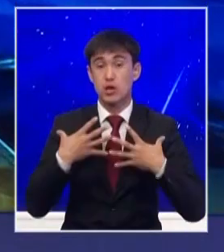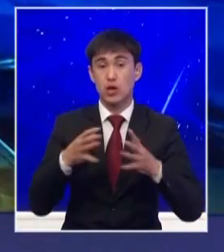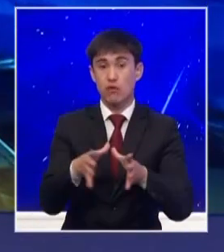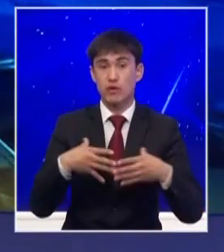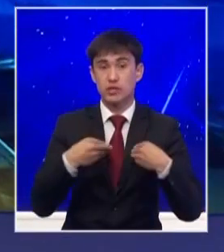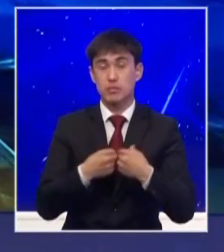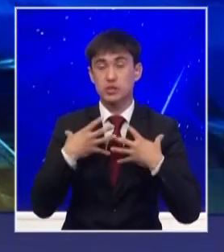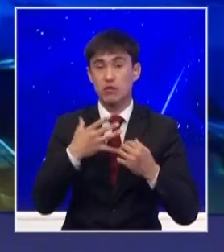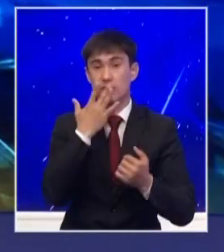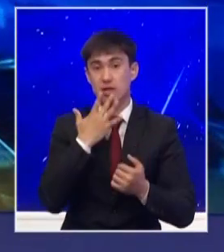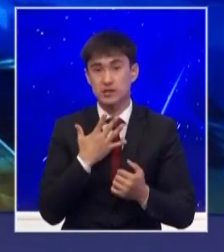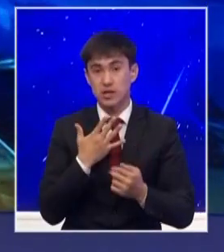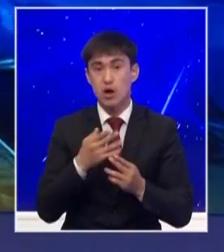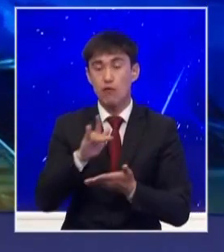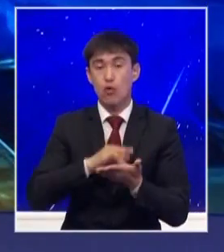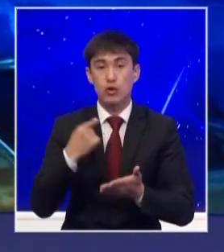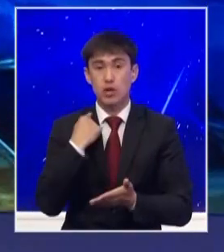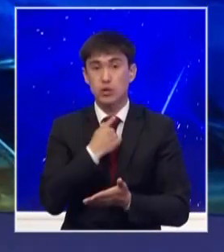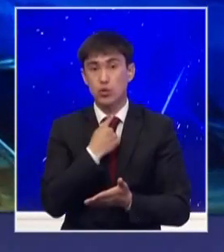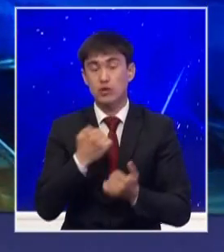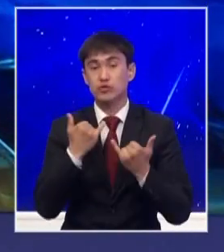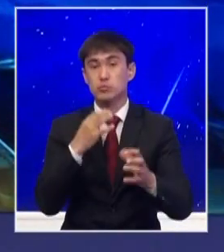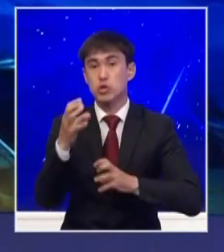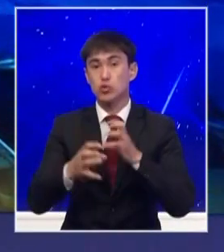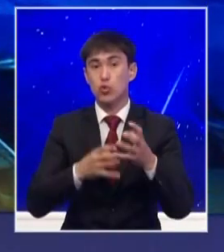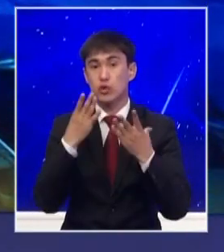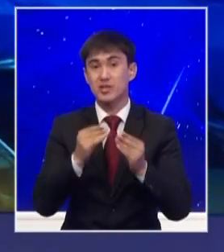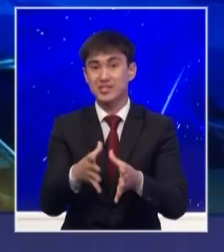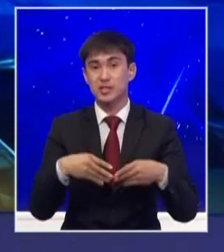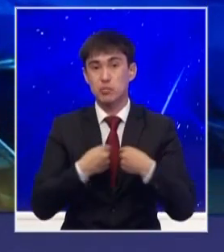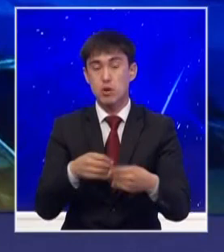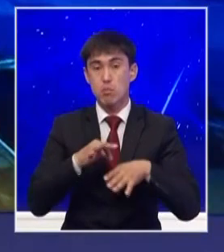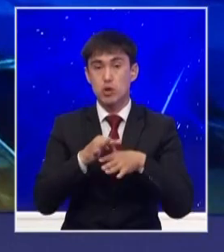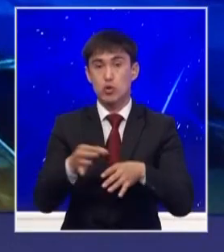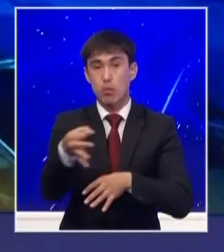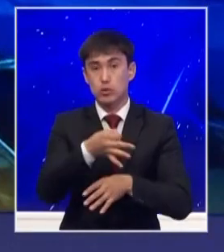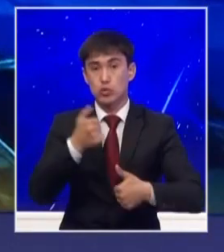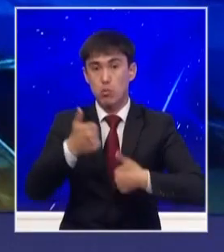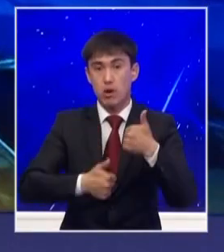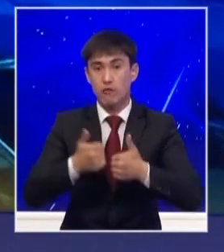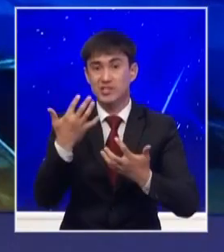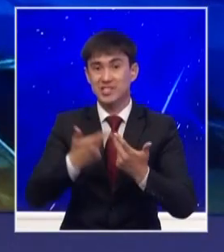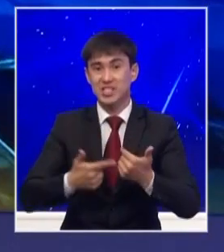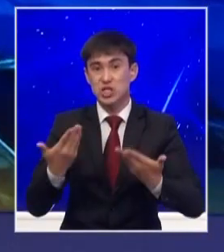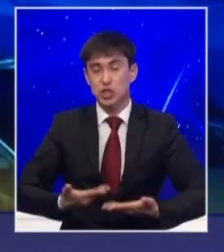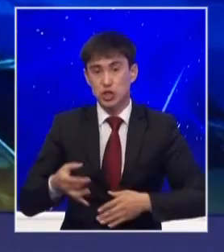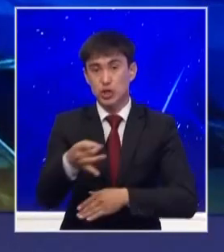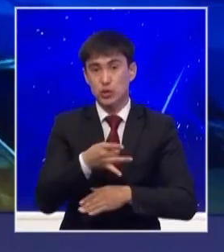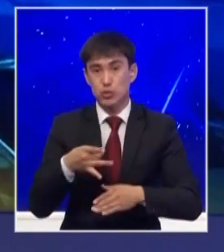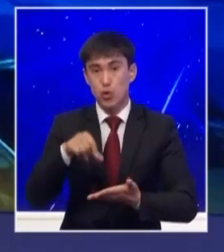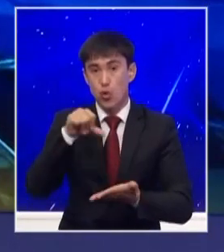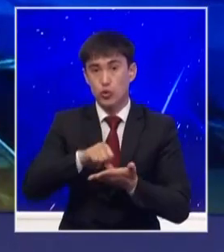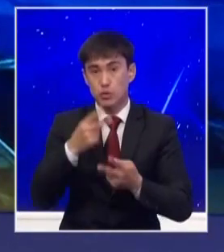Здоровая семья, здоровая нация. В городе Талдыкурган в честь Международного дня семьи прошел областной марафон среди жителей